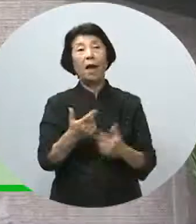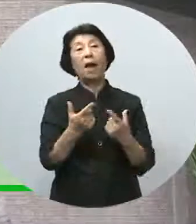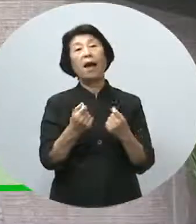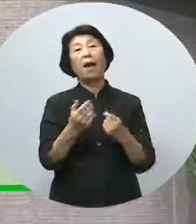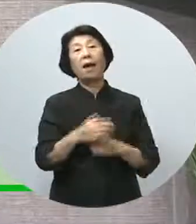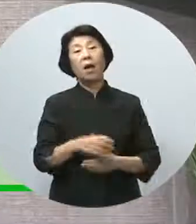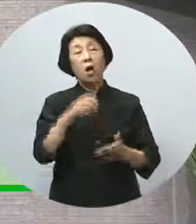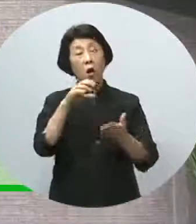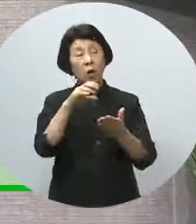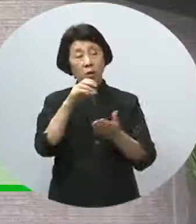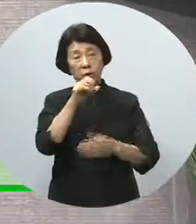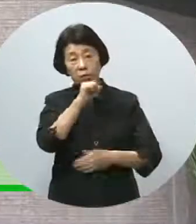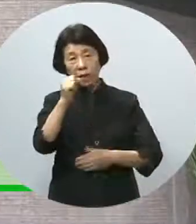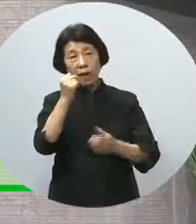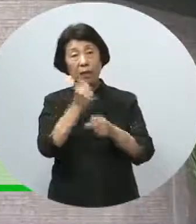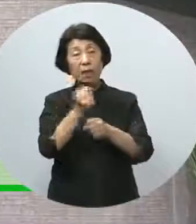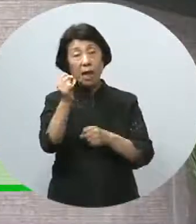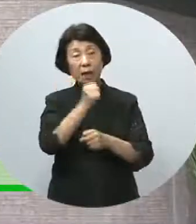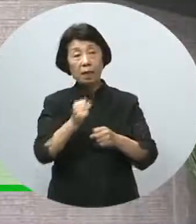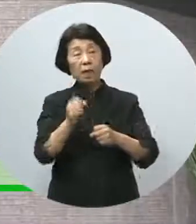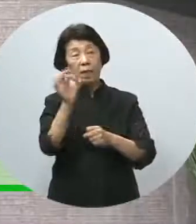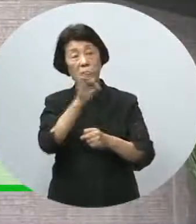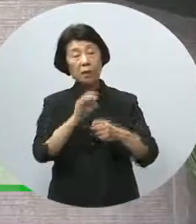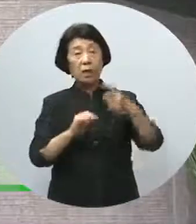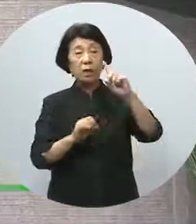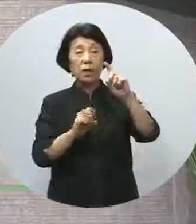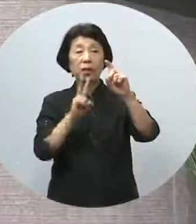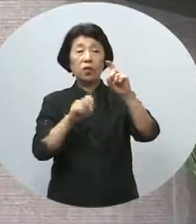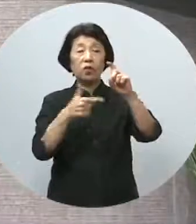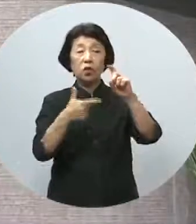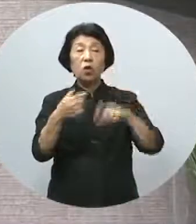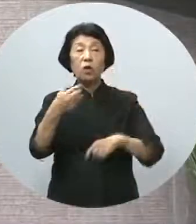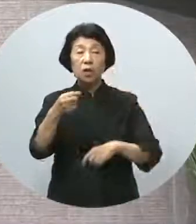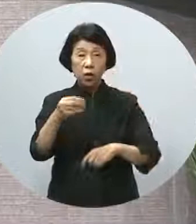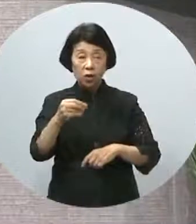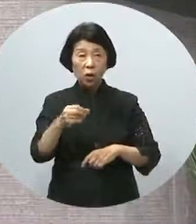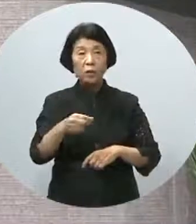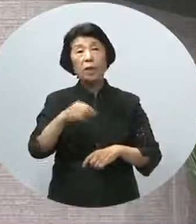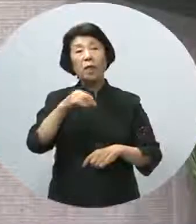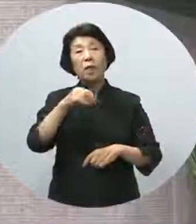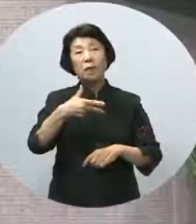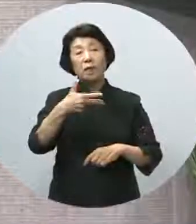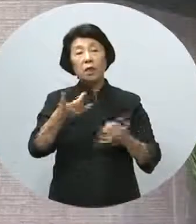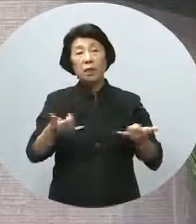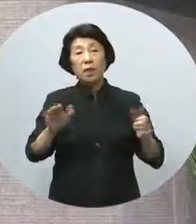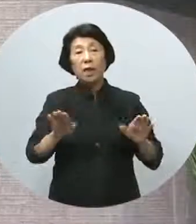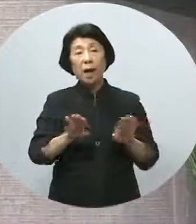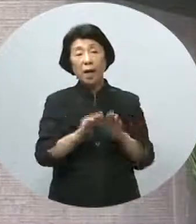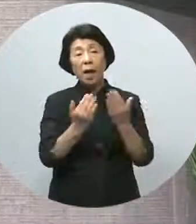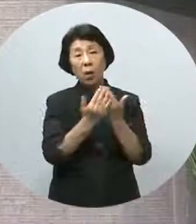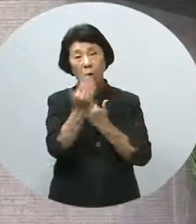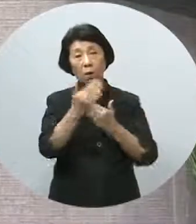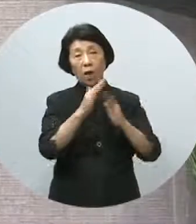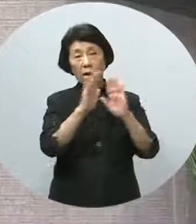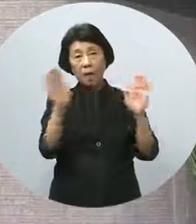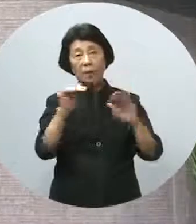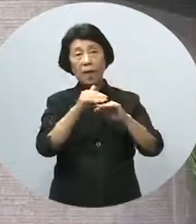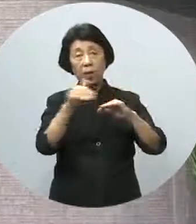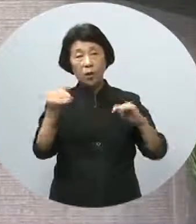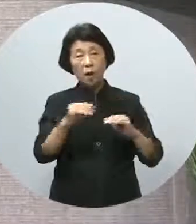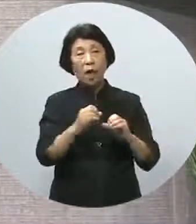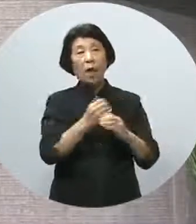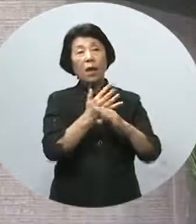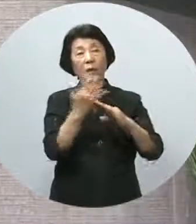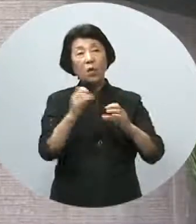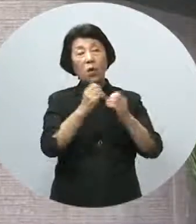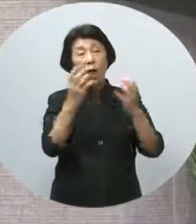クっ優秀作品は10月26日土曜日市民会館大ホールで開催予定の緑と花いっぱい推進